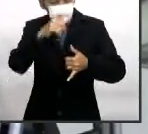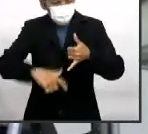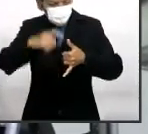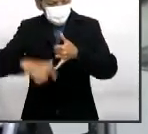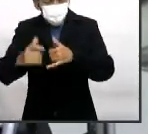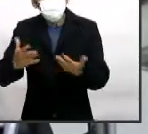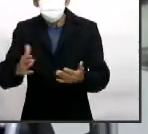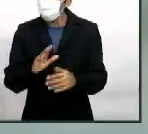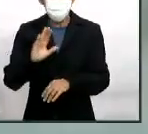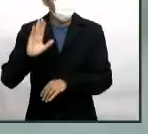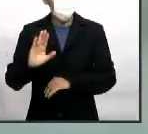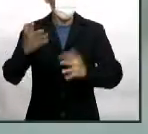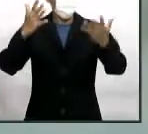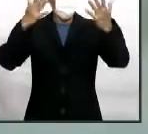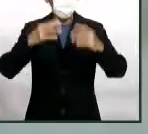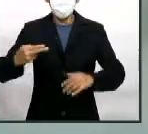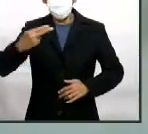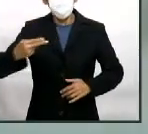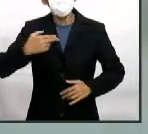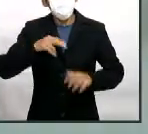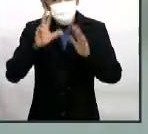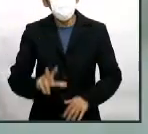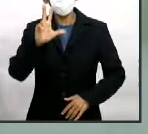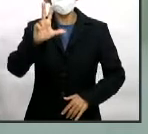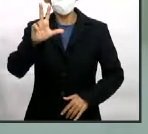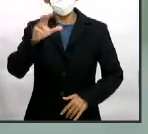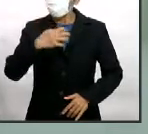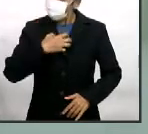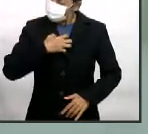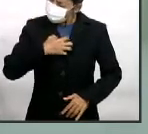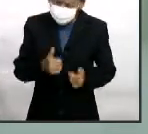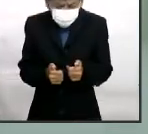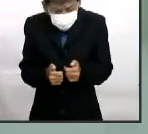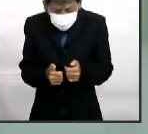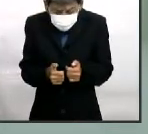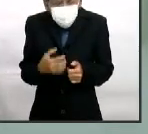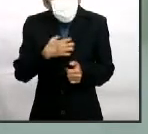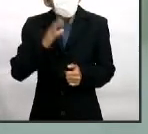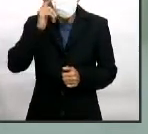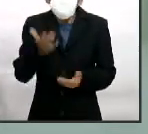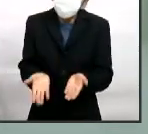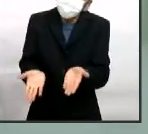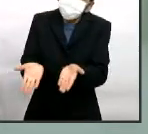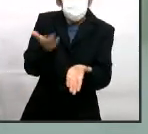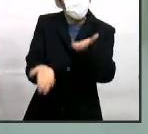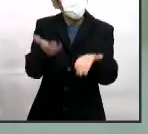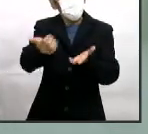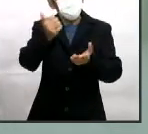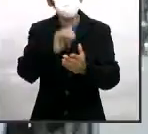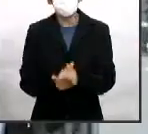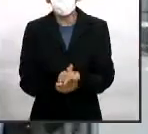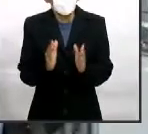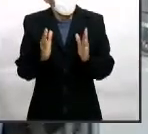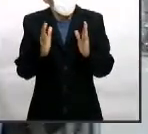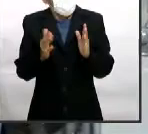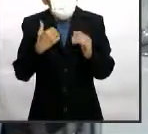ายุเด็กผมถามว่าในความเป็นจริงห้ามได้ไหมวันนี้หลานผม3คนร้องที่อย่าเล่นเกมตลอด พ่อแม่ก็ต้องตามใจเพราะฉะนั้นน่ะค